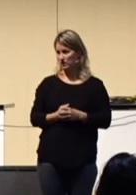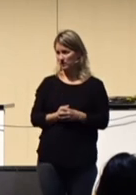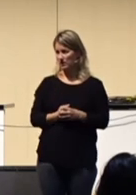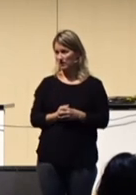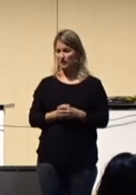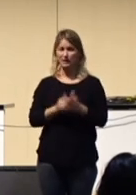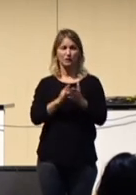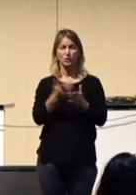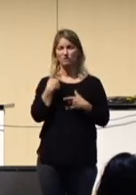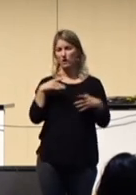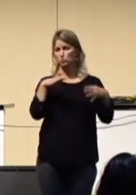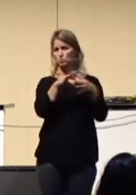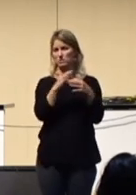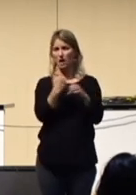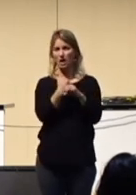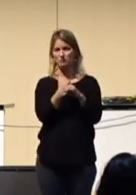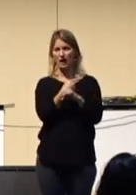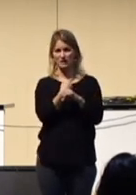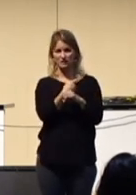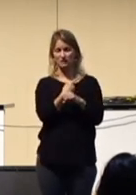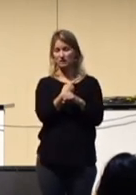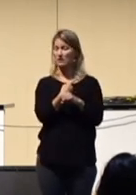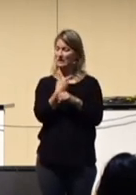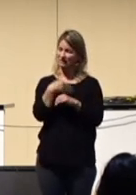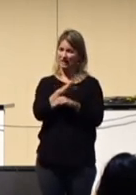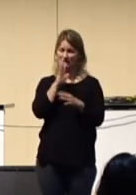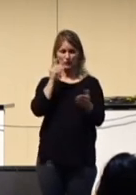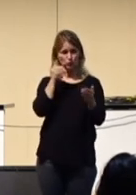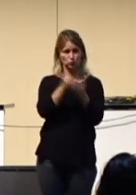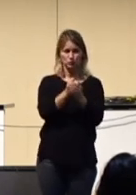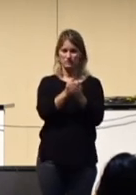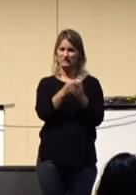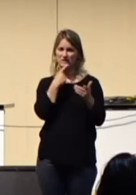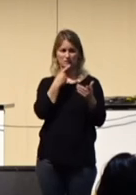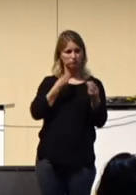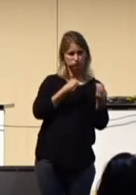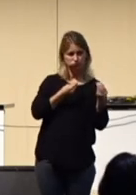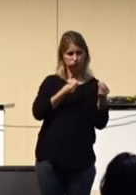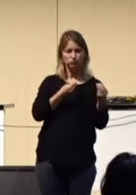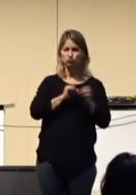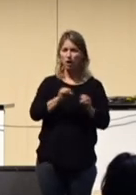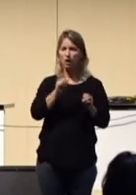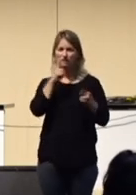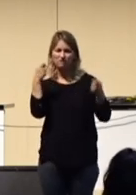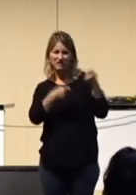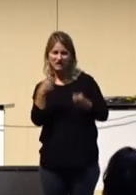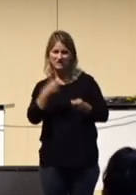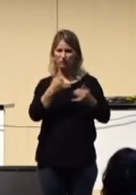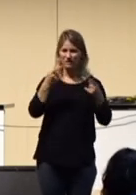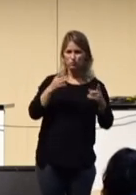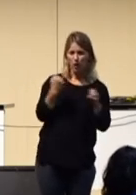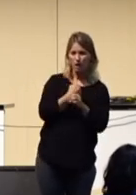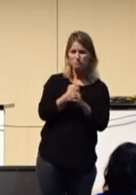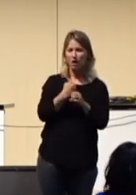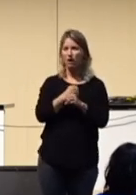Zusammenarbeit, wo wir quasi auf sehr, sehr kurzen Dienstweg regeln konnten, wie wir erstens die Finanzierung gestalten, zweitens, wie wir auch